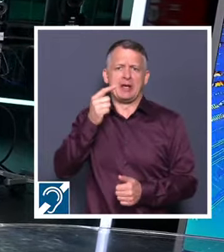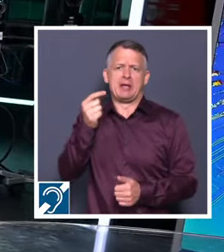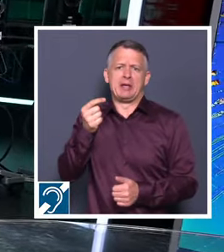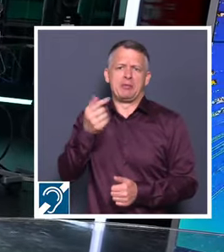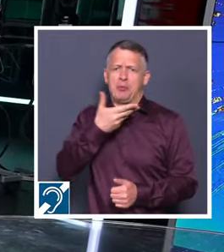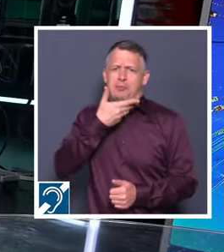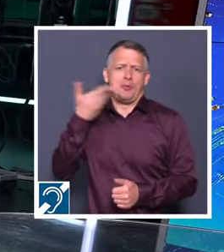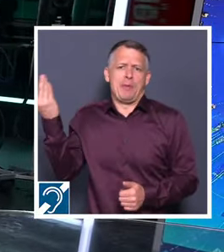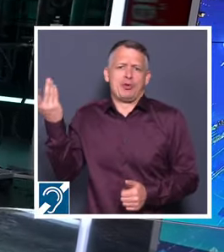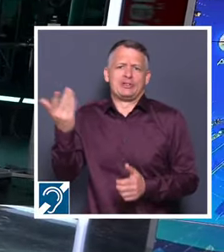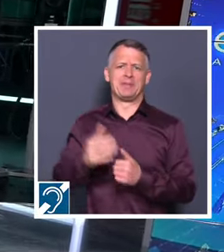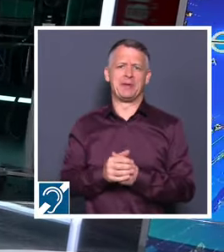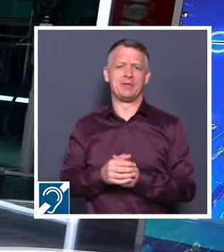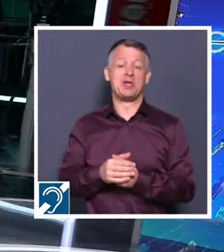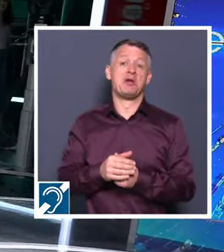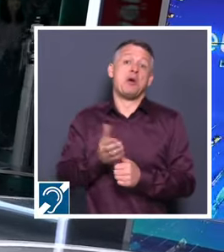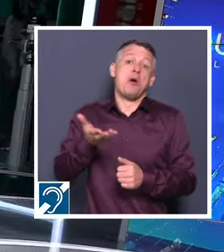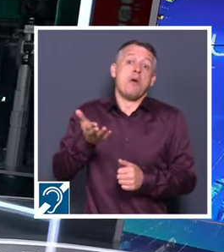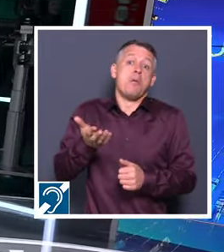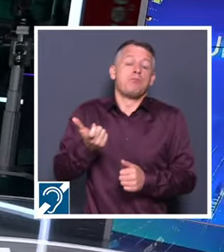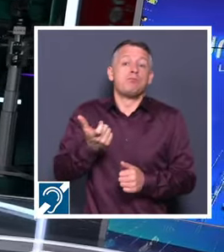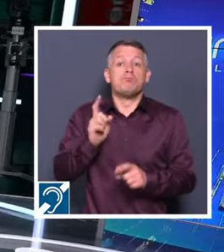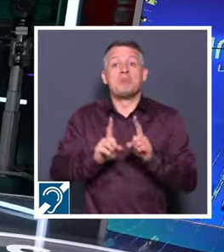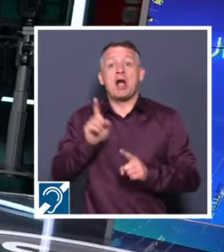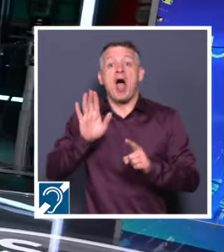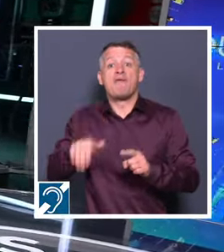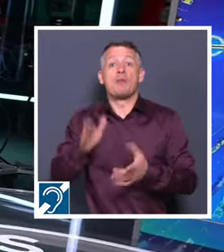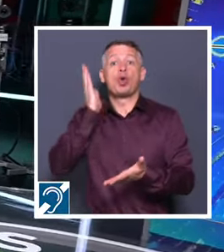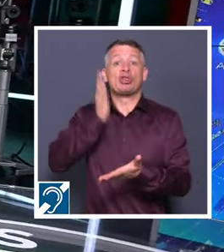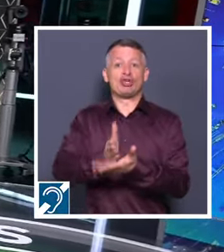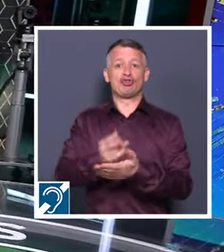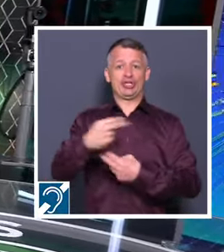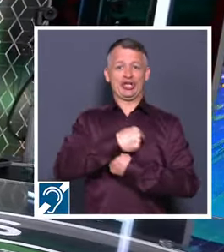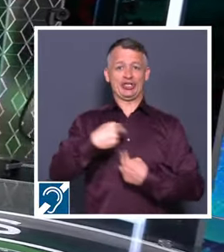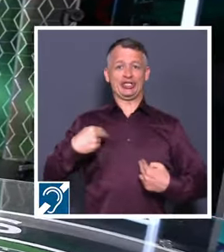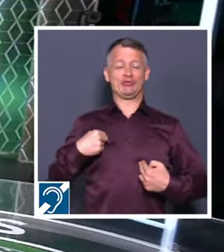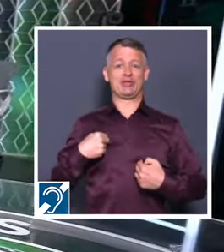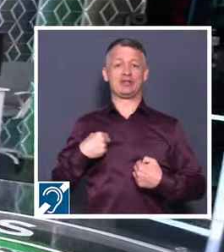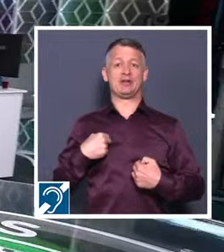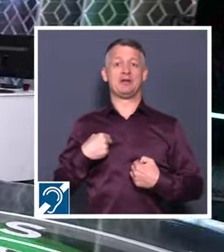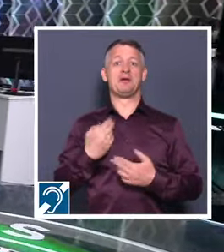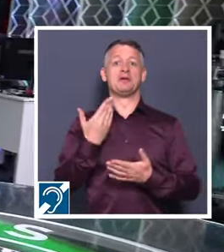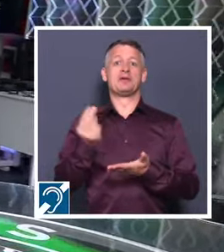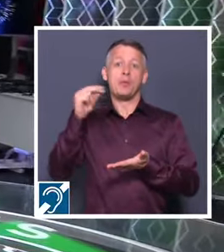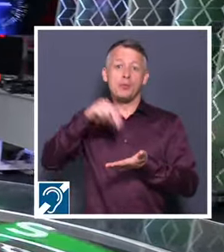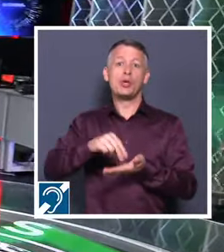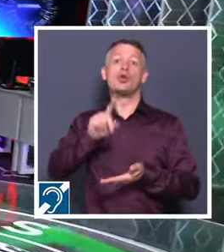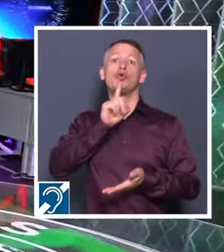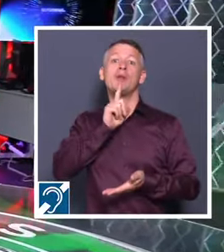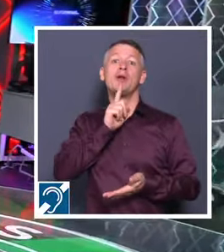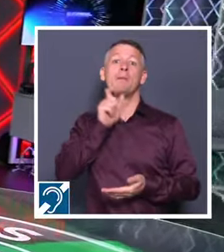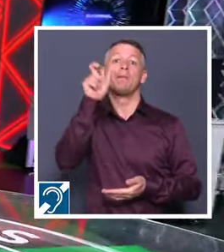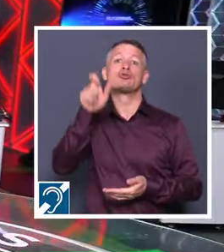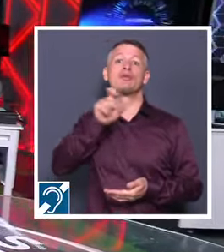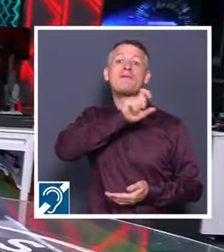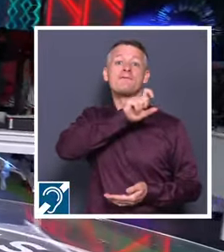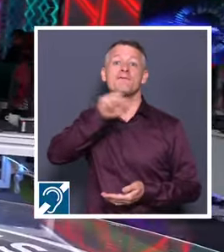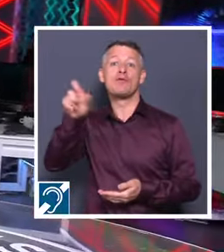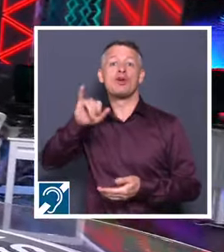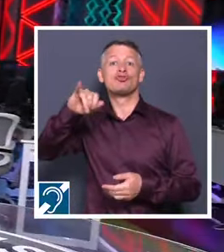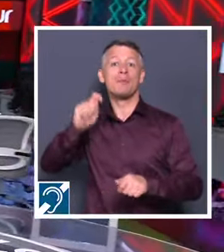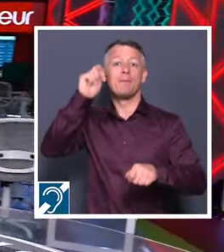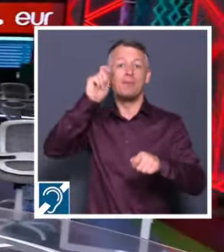avea o decizie a justiției privind numele oamenilor vinovați și pedepsirea